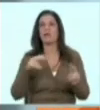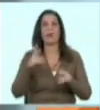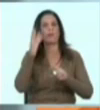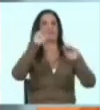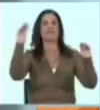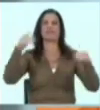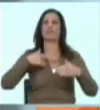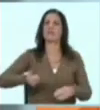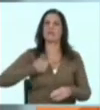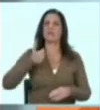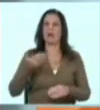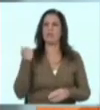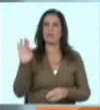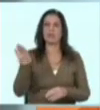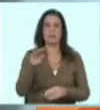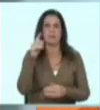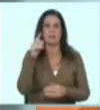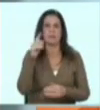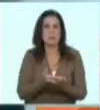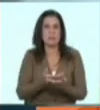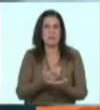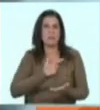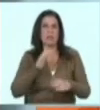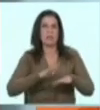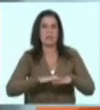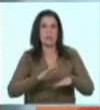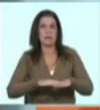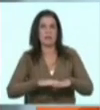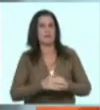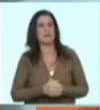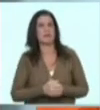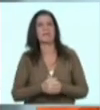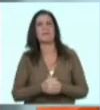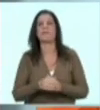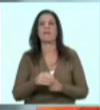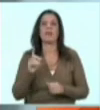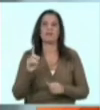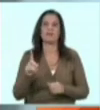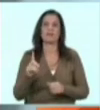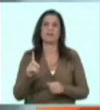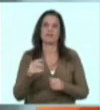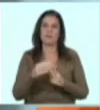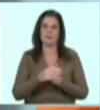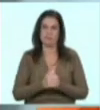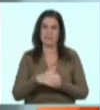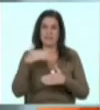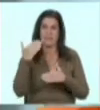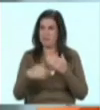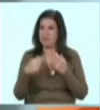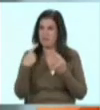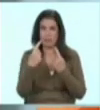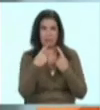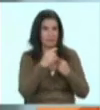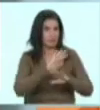התפקיד. מה שיקרה זה כשיסתיימו כל המשאים ומתנים. אז לא התחלת קצת לשבת עם חילי טרופר ללמוד את המשרד, לא? שיגמרו כל המשאים ומתנים עם יתר